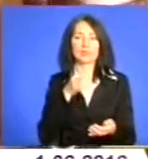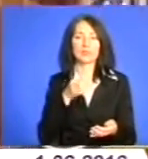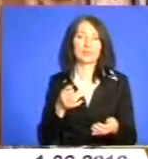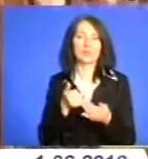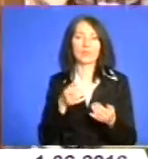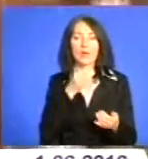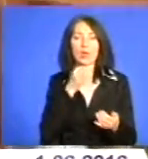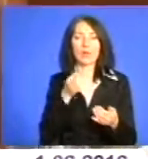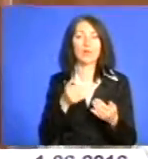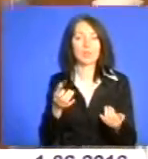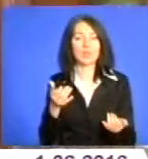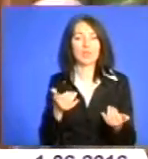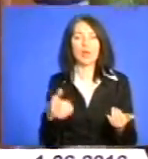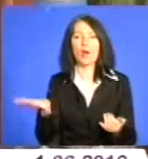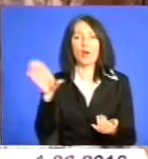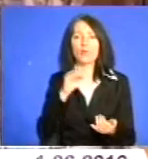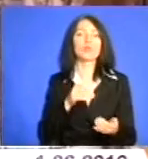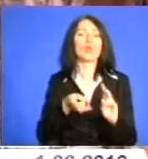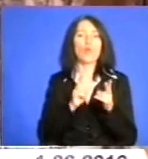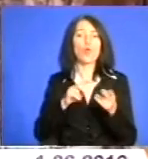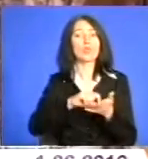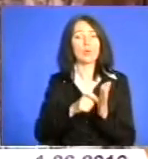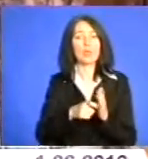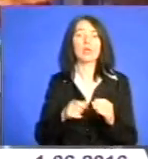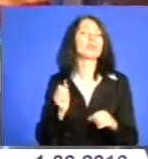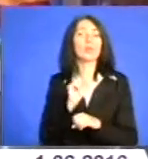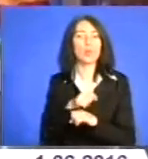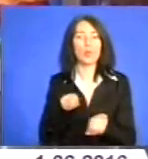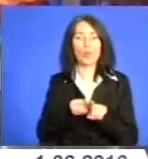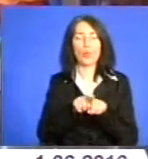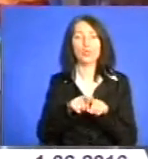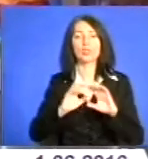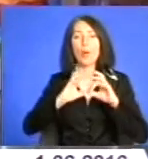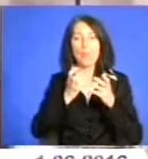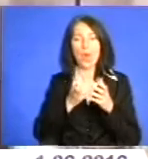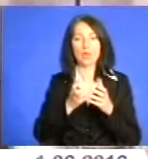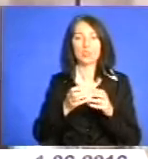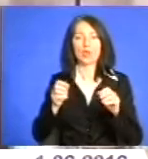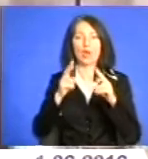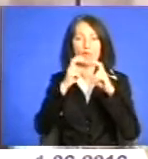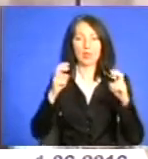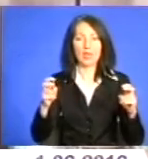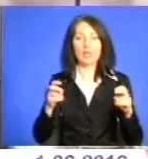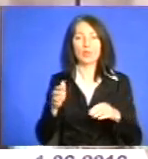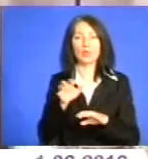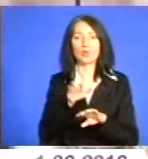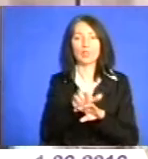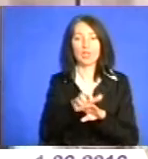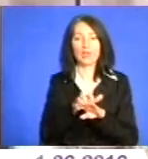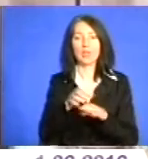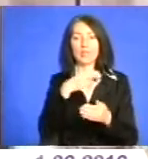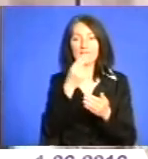у кабінеті і навіть на балконі. Схожі на м'яч, фортецю, черевик, з картинами Пікассо чи з портретами